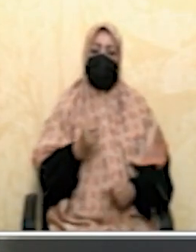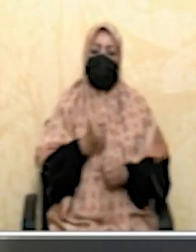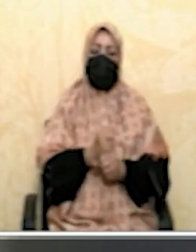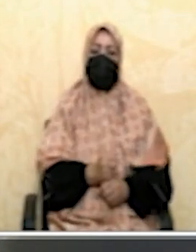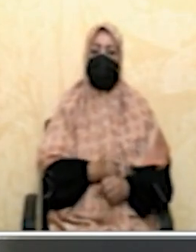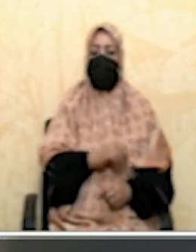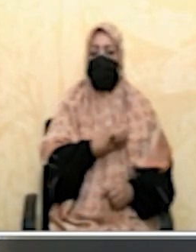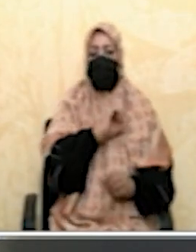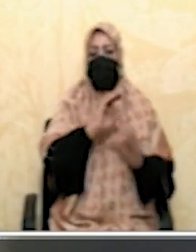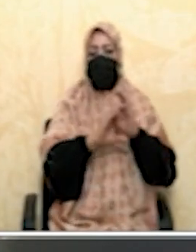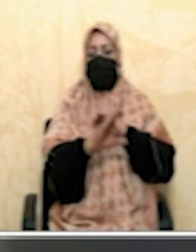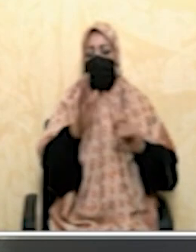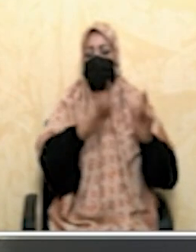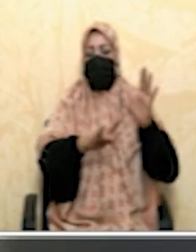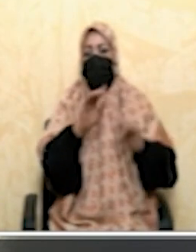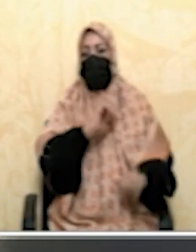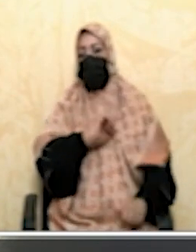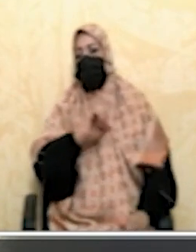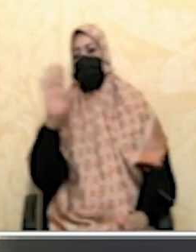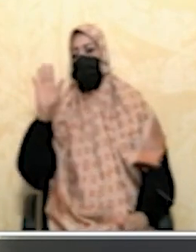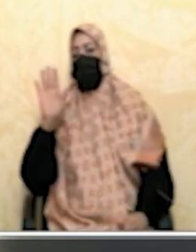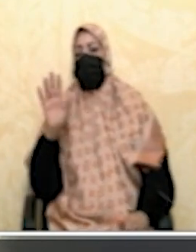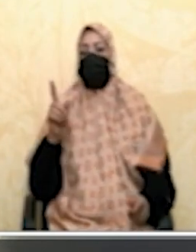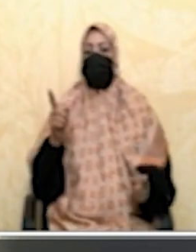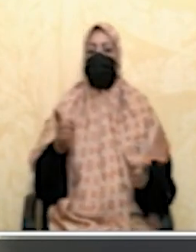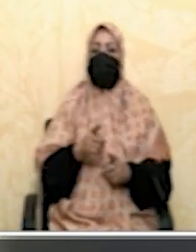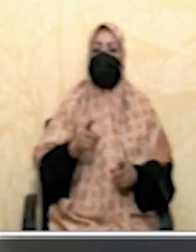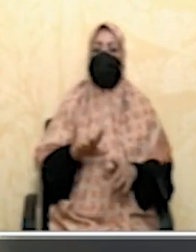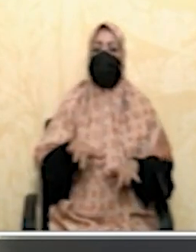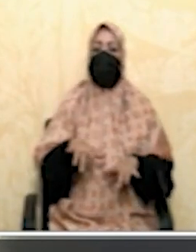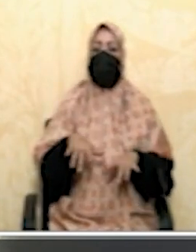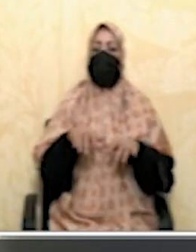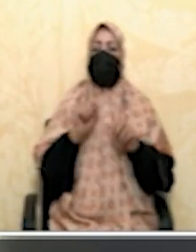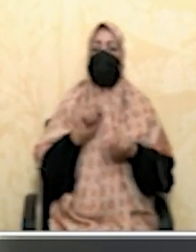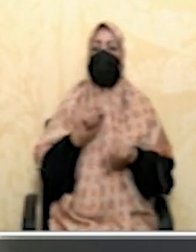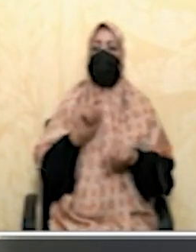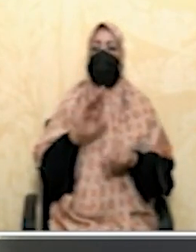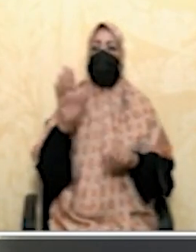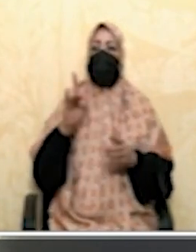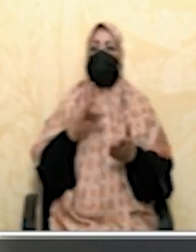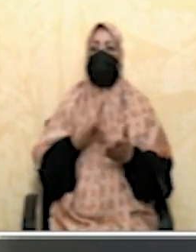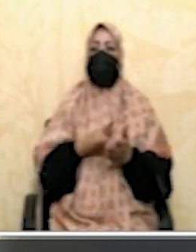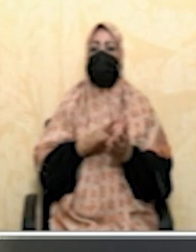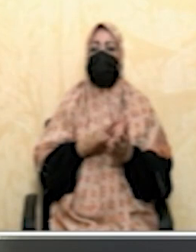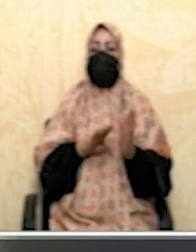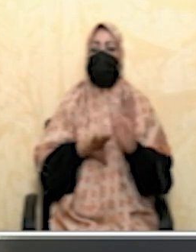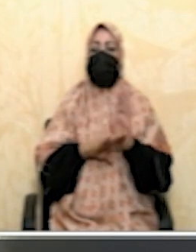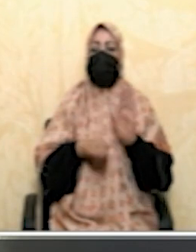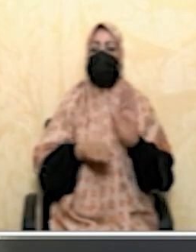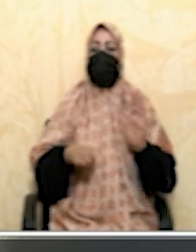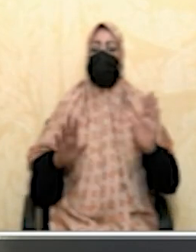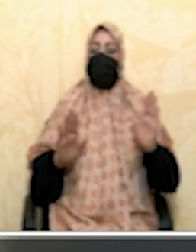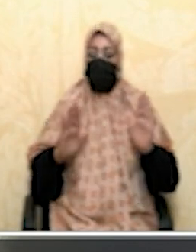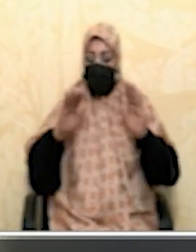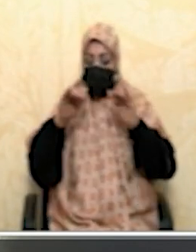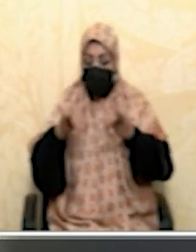ينتهي حكم القصر في حقك عندما تدخل الى الحدود الاداريه لتبرك لما توصل تبرق خلاص ينتهي حكم القصر في حقك